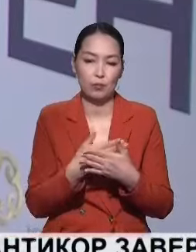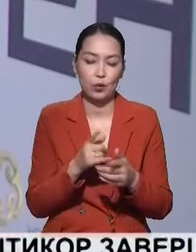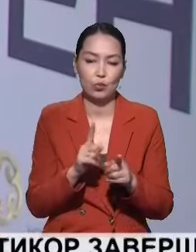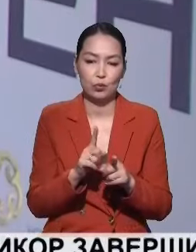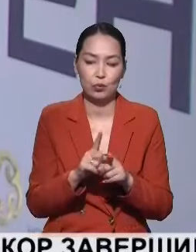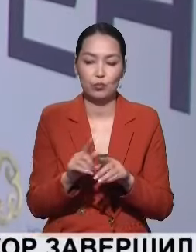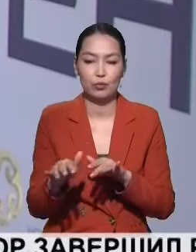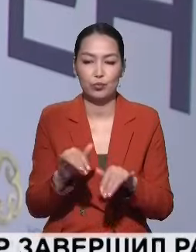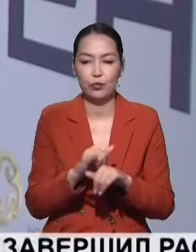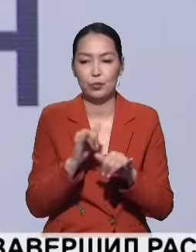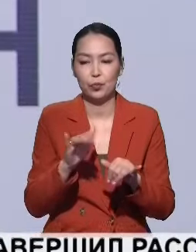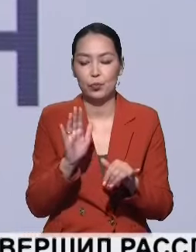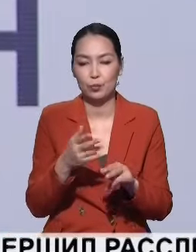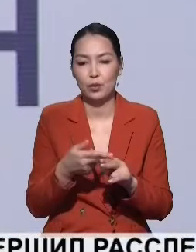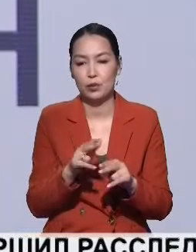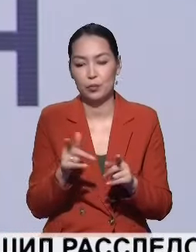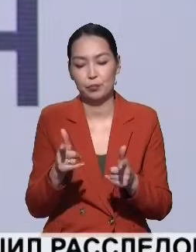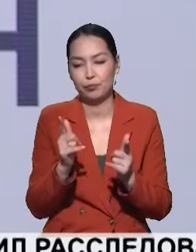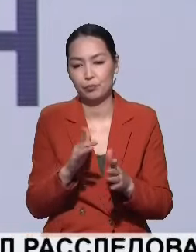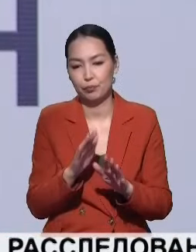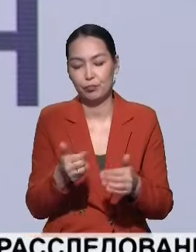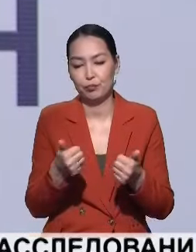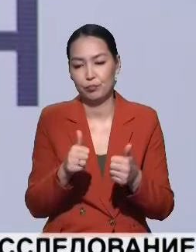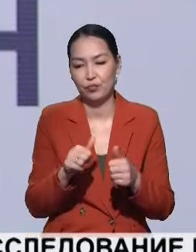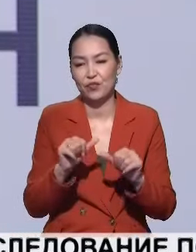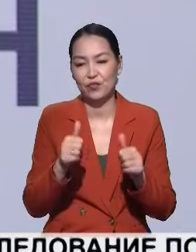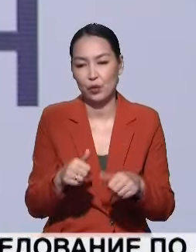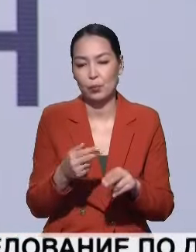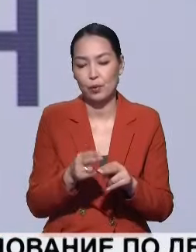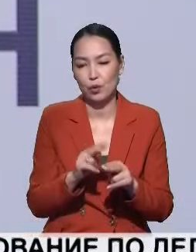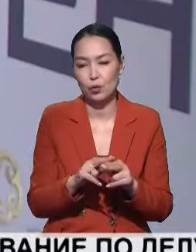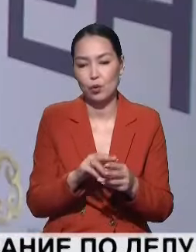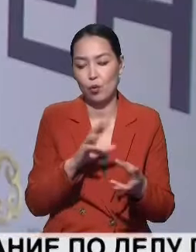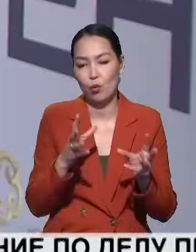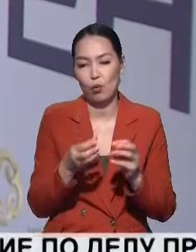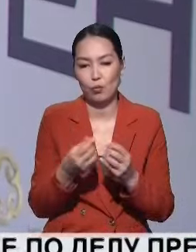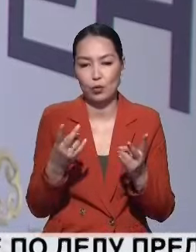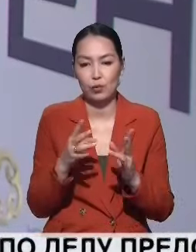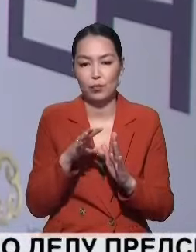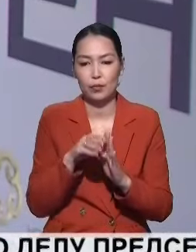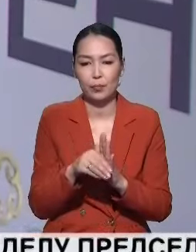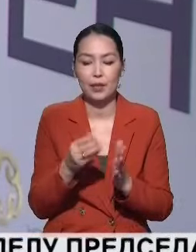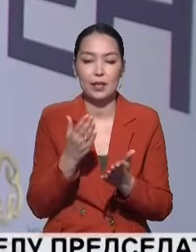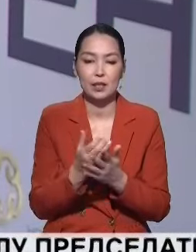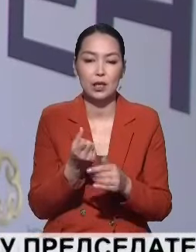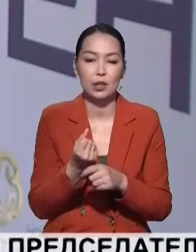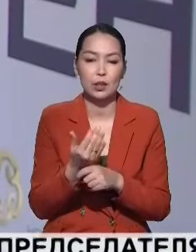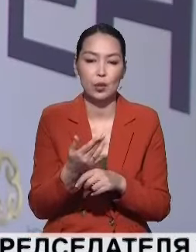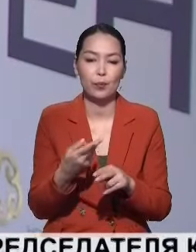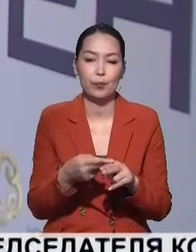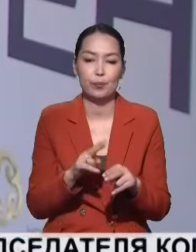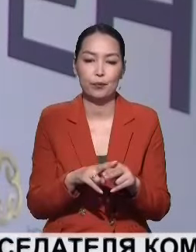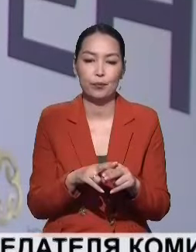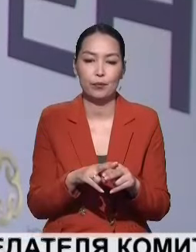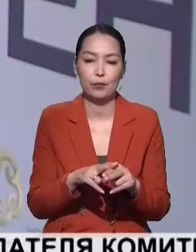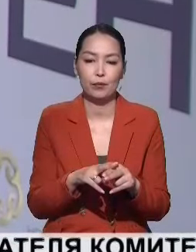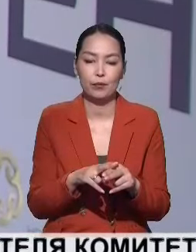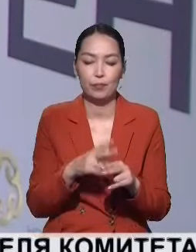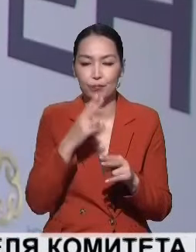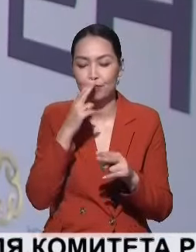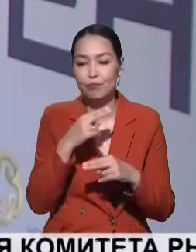примеру, последние не согласны с нормой по снижению порога передаваемого объема на субподряд. Есть определенные виды работ, которые превышать